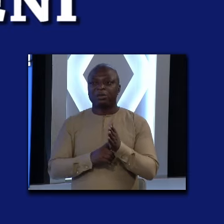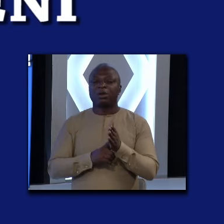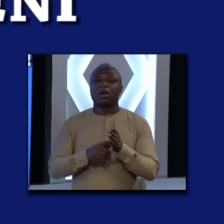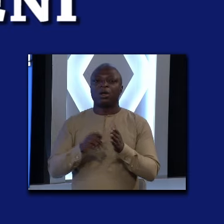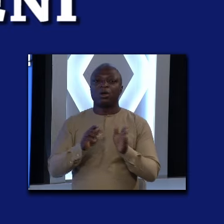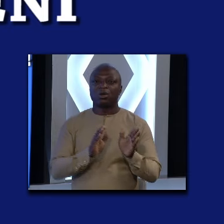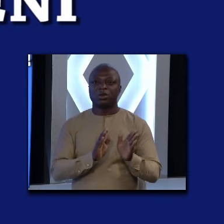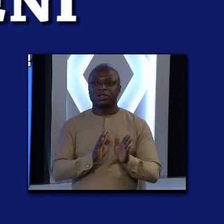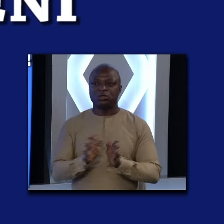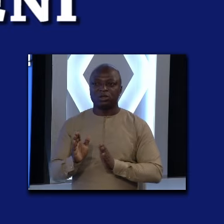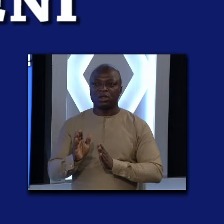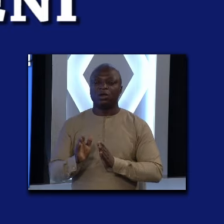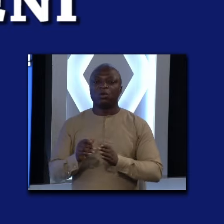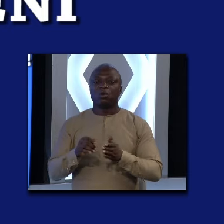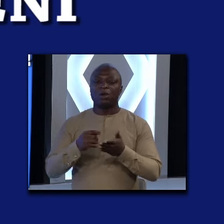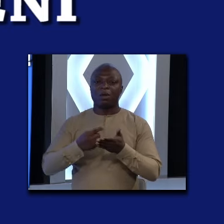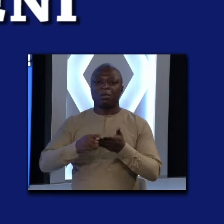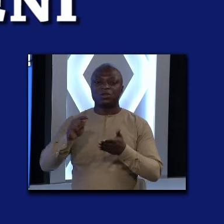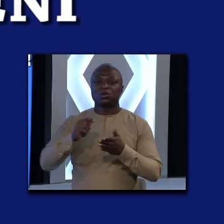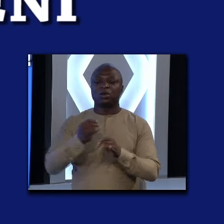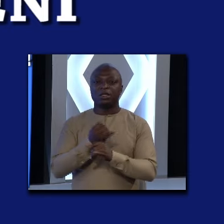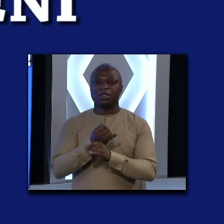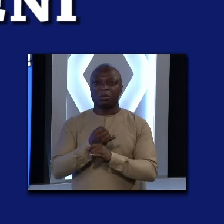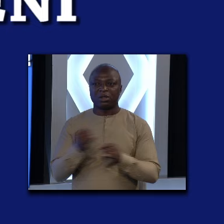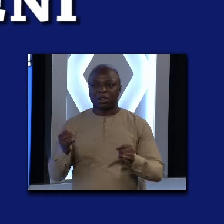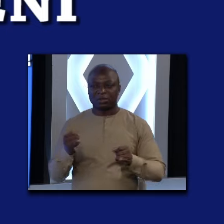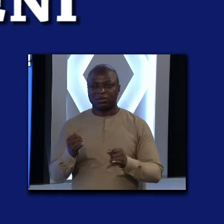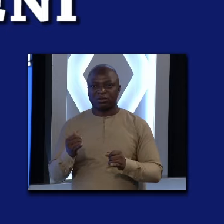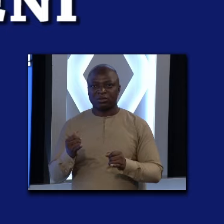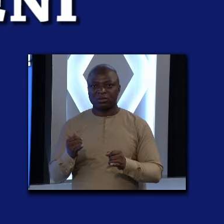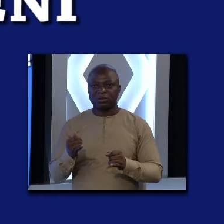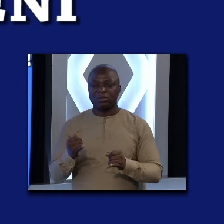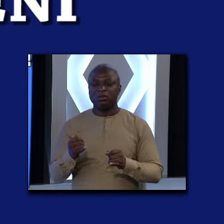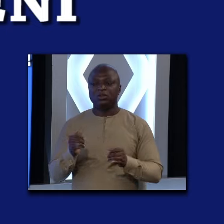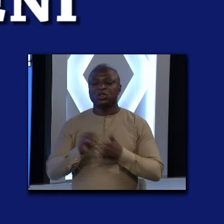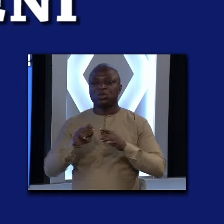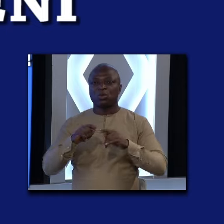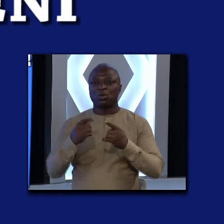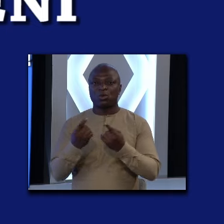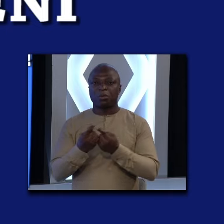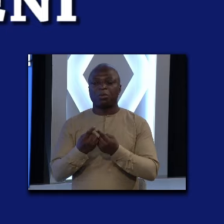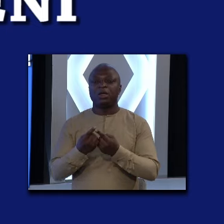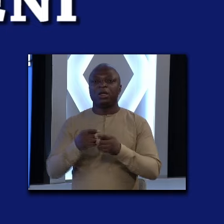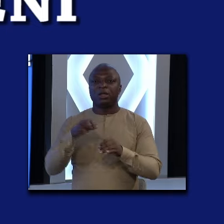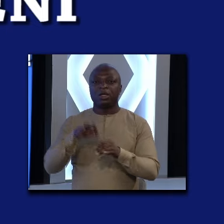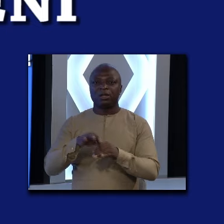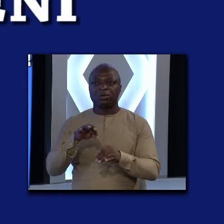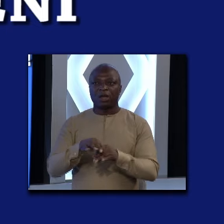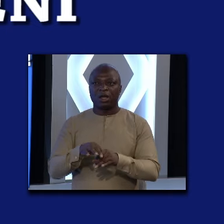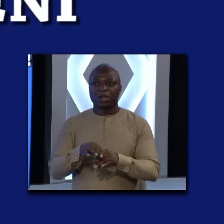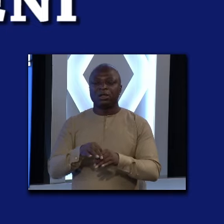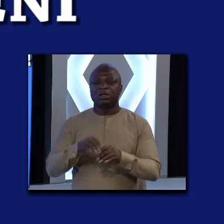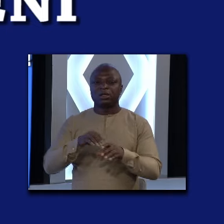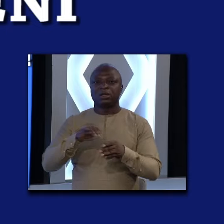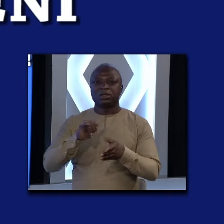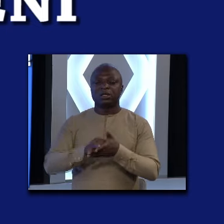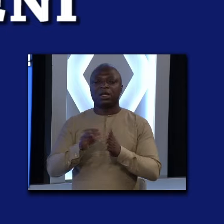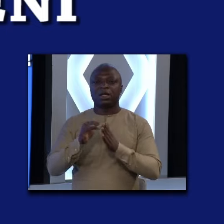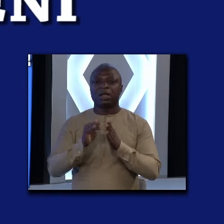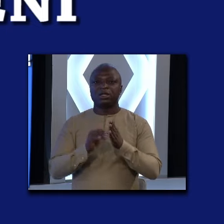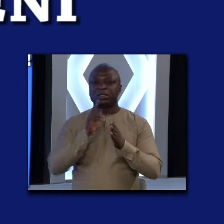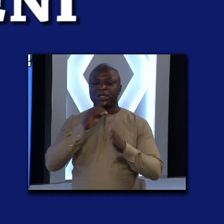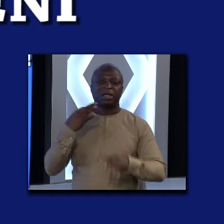constitués ou la mention indépendant. La circonscription électorale dans laquelle la liste